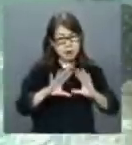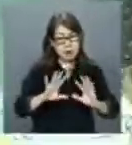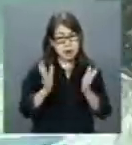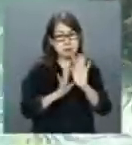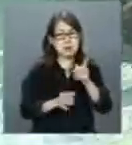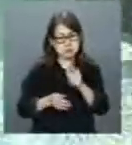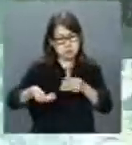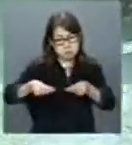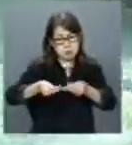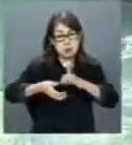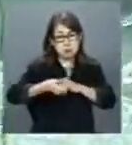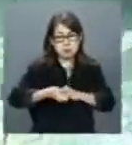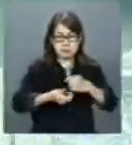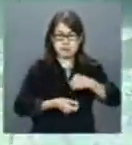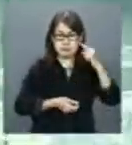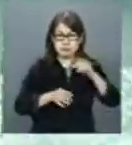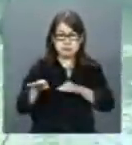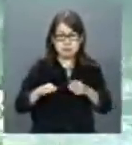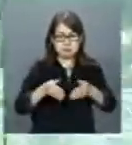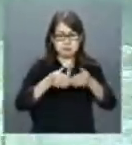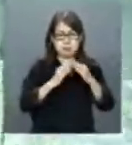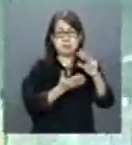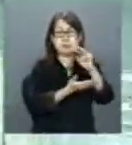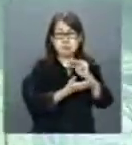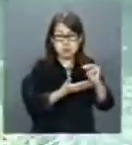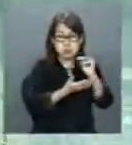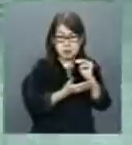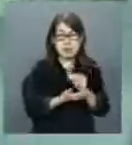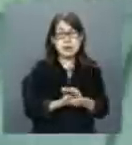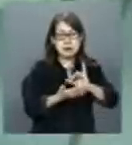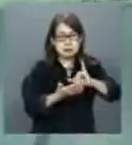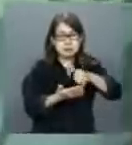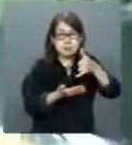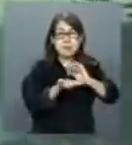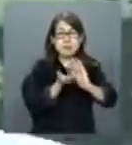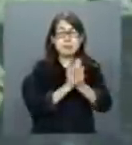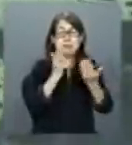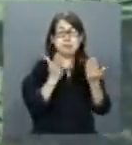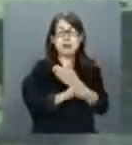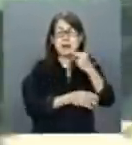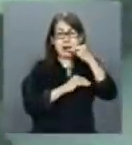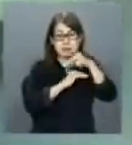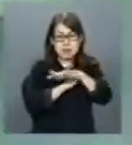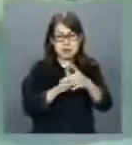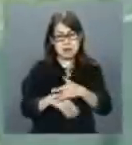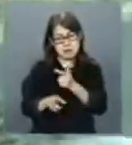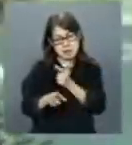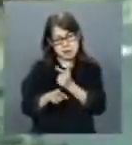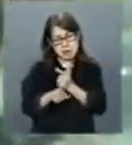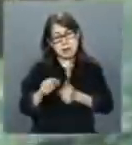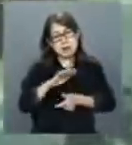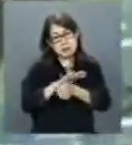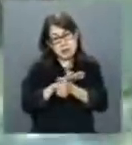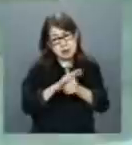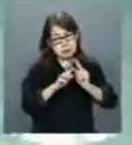ตรียมตั้งมูลนิธิที่ชื่อว่ามูลนิธิฟื้นฟูทะเลไทยและพัฒนาให้แหล่งอนุบาลเต่ากระบนเกาะทะลุกลายเป็น